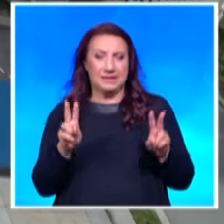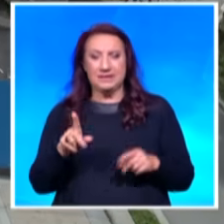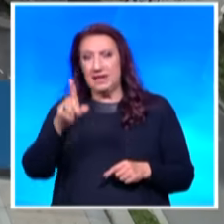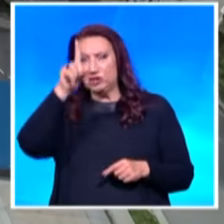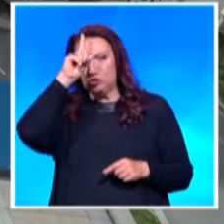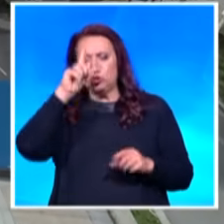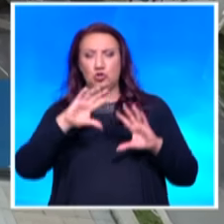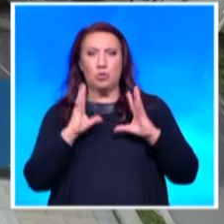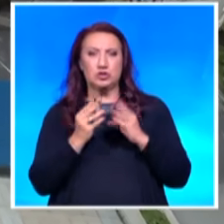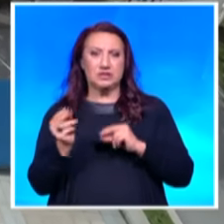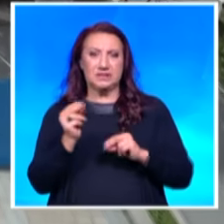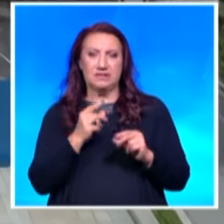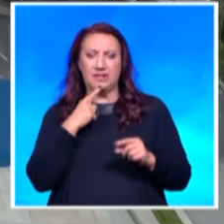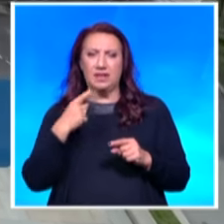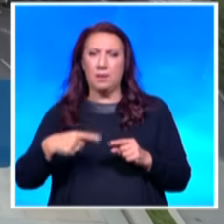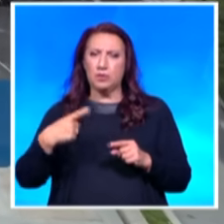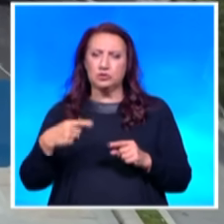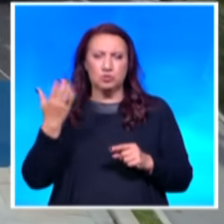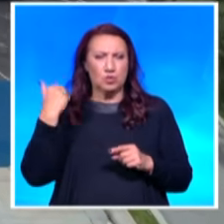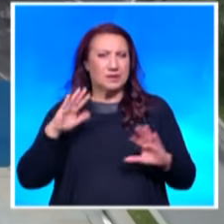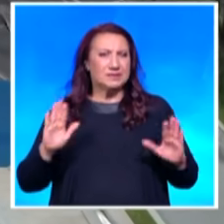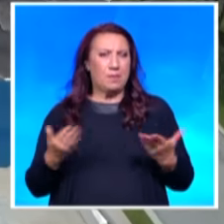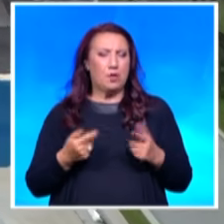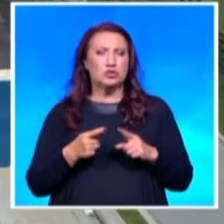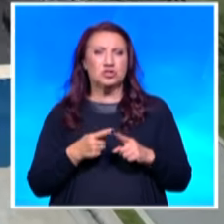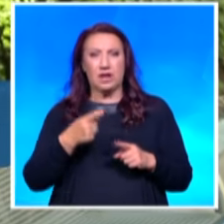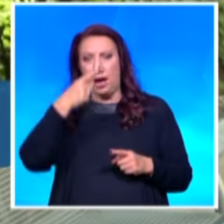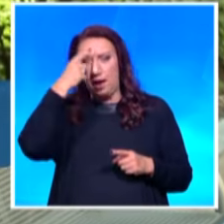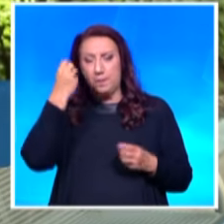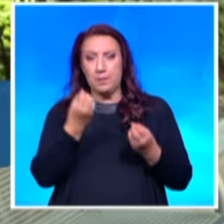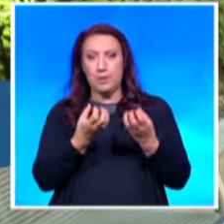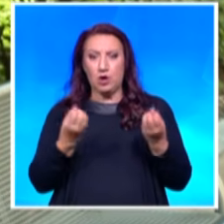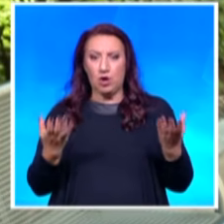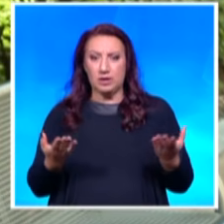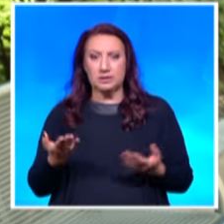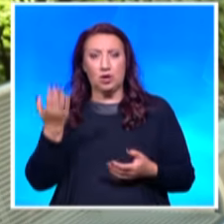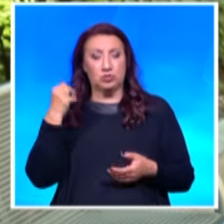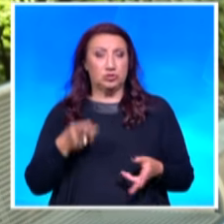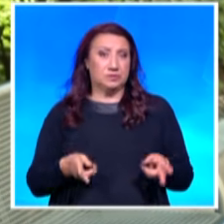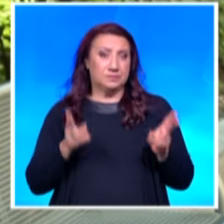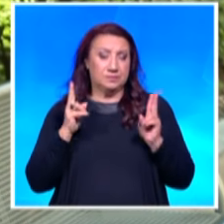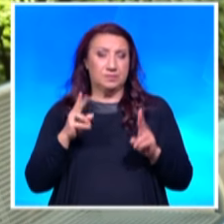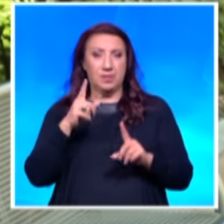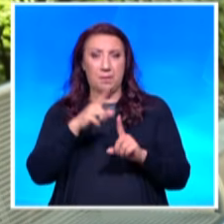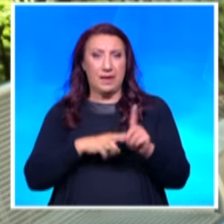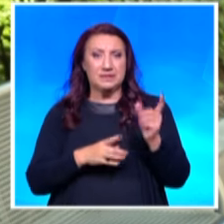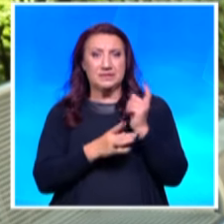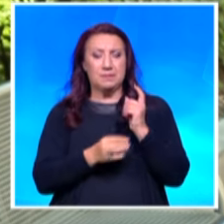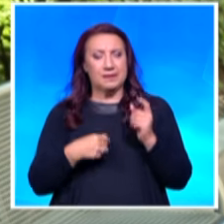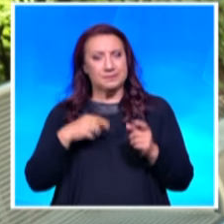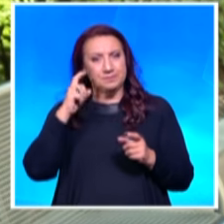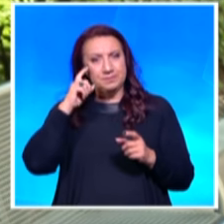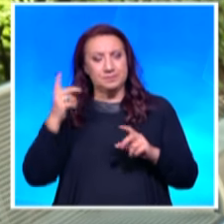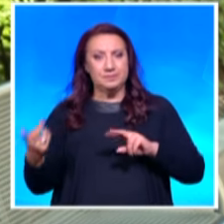по преместването започна още през пролетта. Гласувахме през месец март за преместване. Най-удачното място би било,